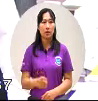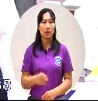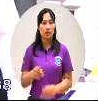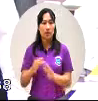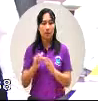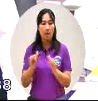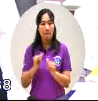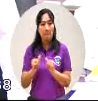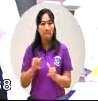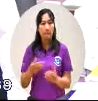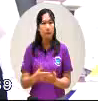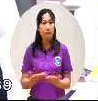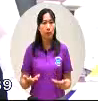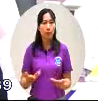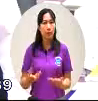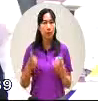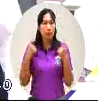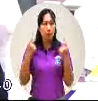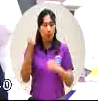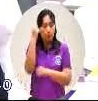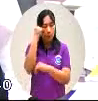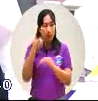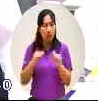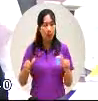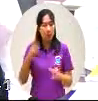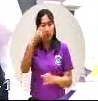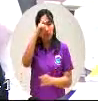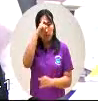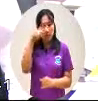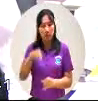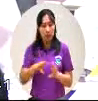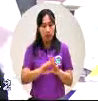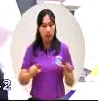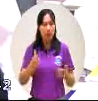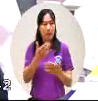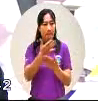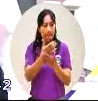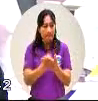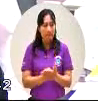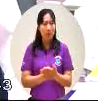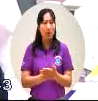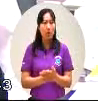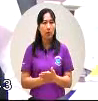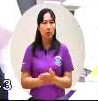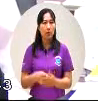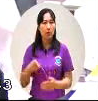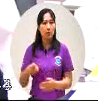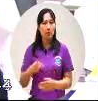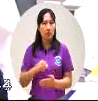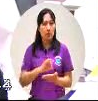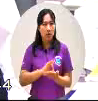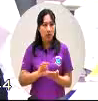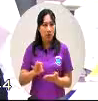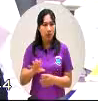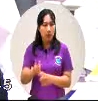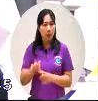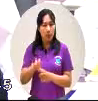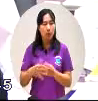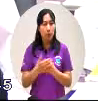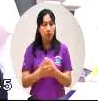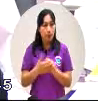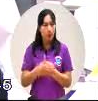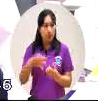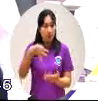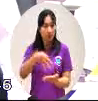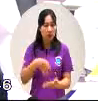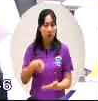民那些居民。希望这个土地还要保留，因为它必须要用农保登记啊。 那个， 你